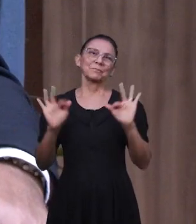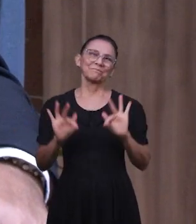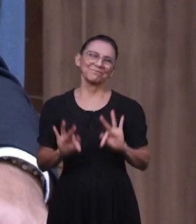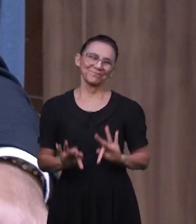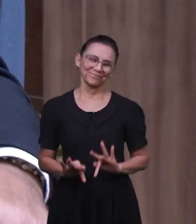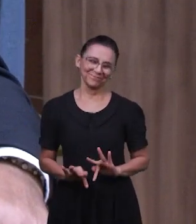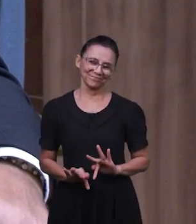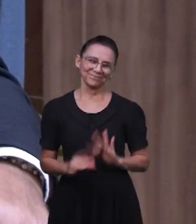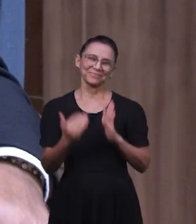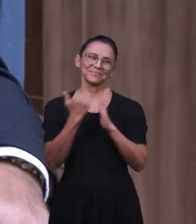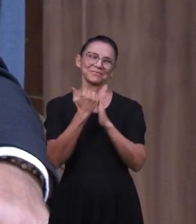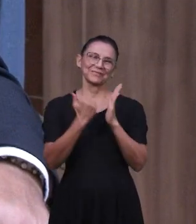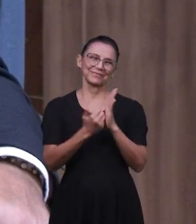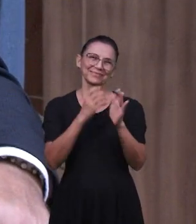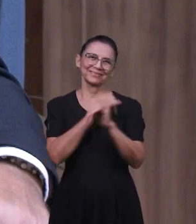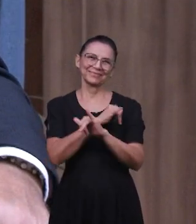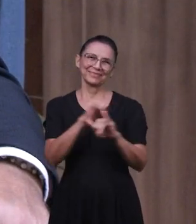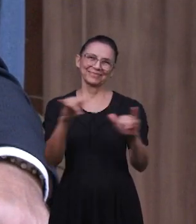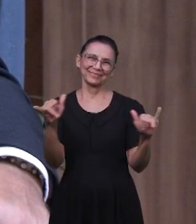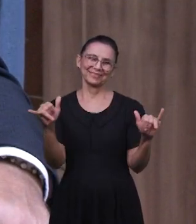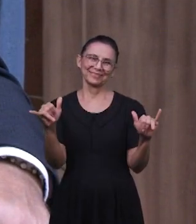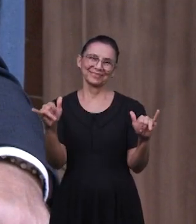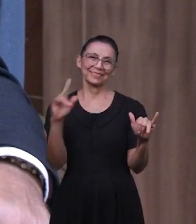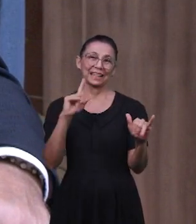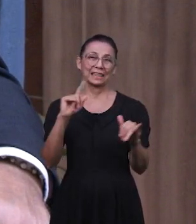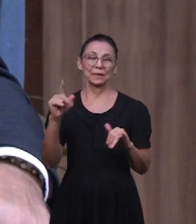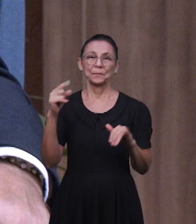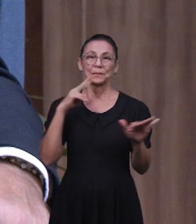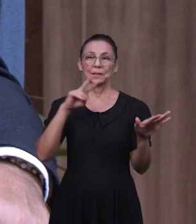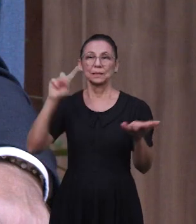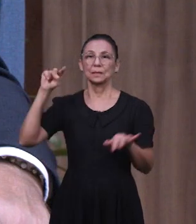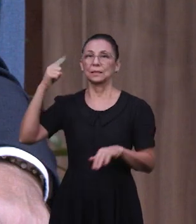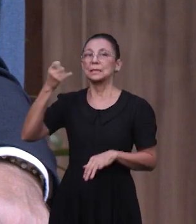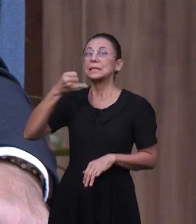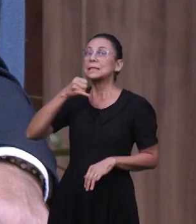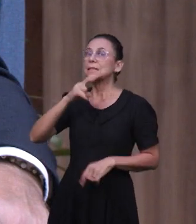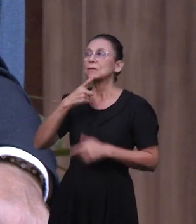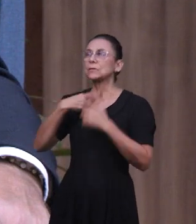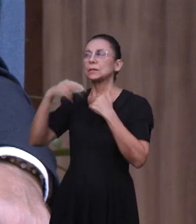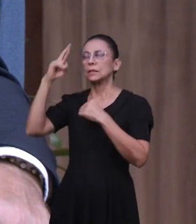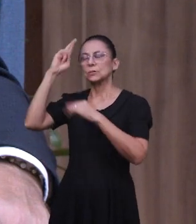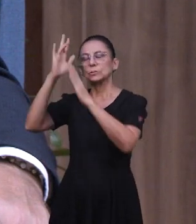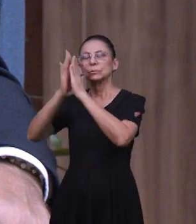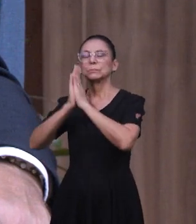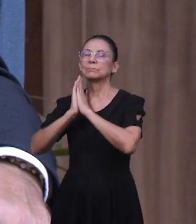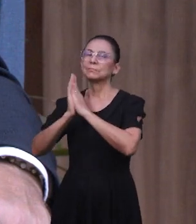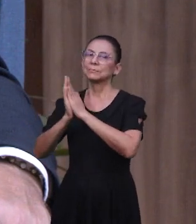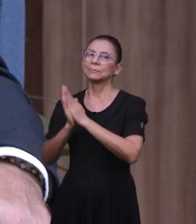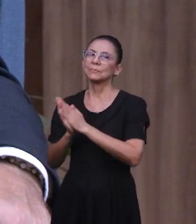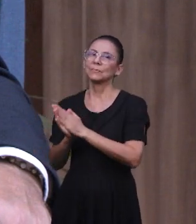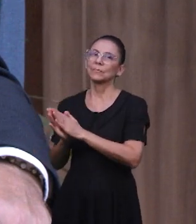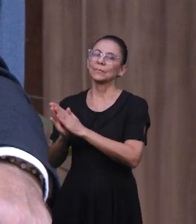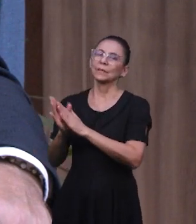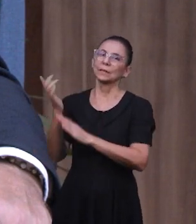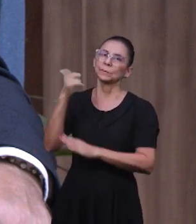fin de cette édition de la formation en annonçant l'Évangile éternel. Et la semaine prochaine, si Dieu nous permet,